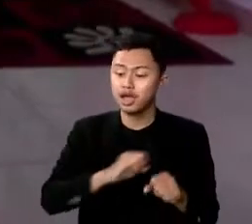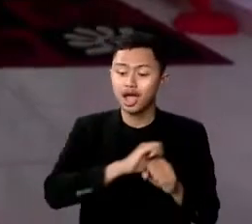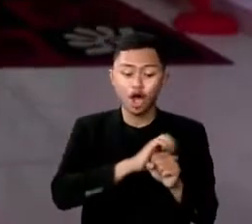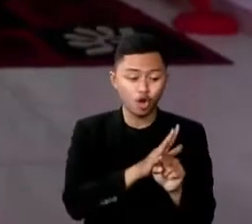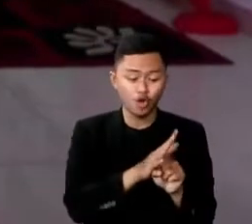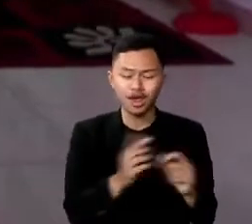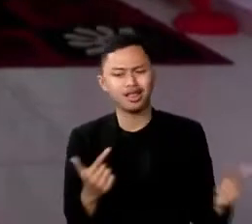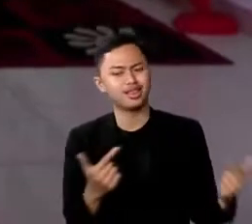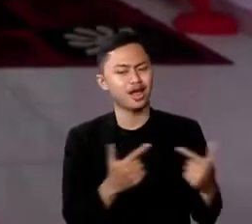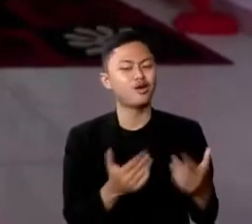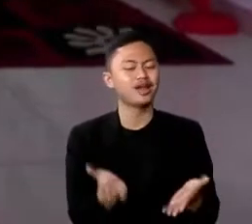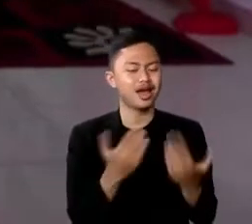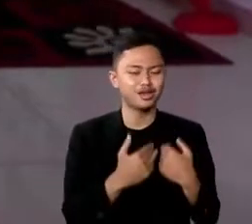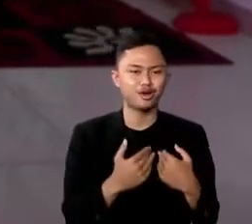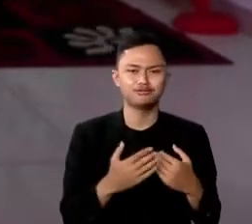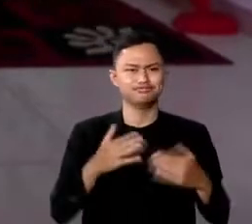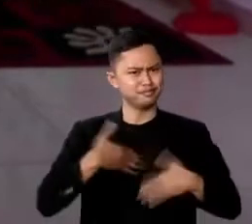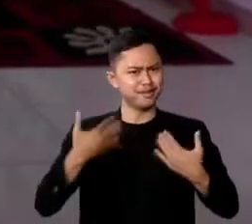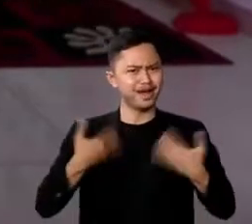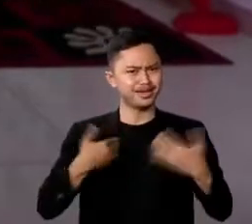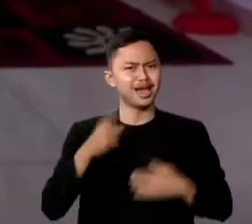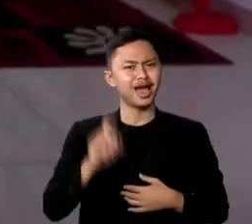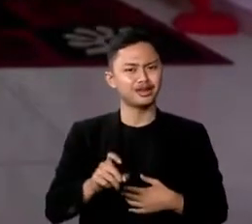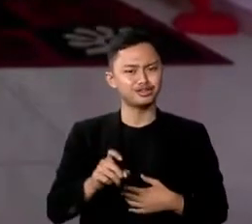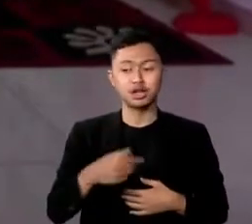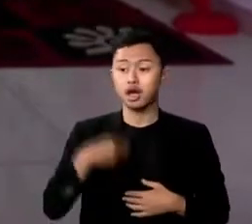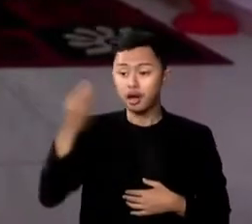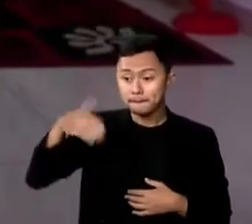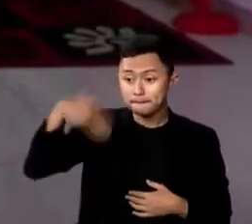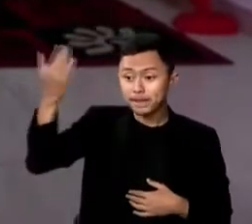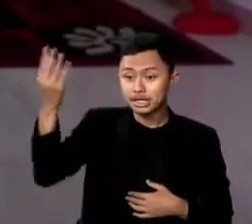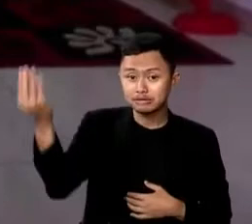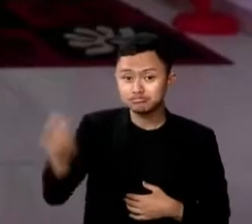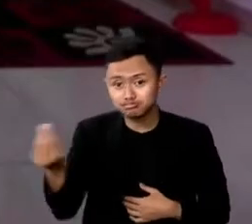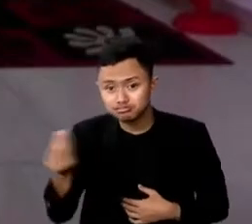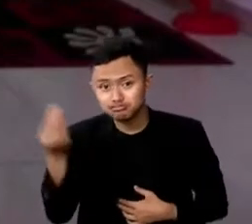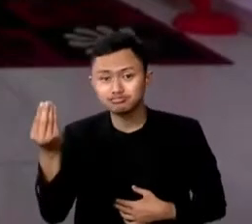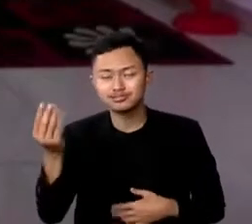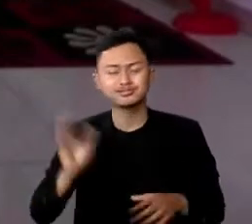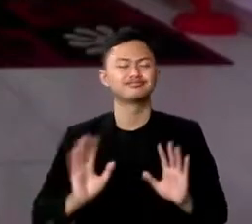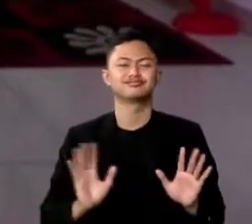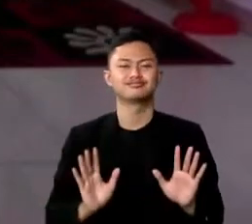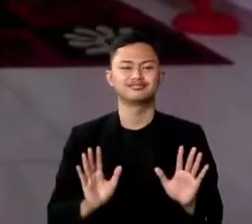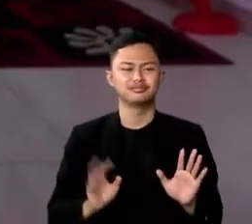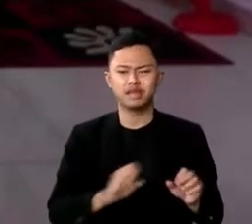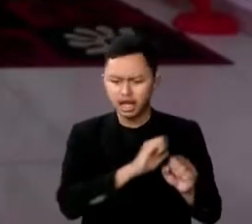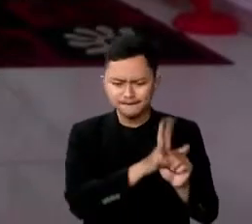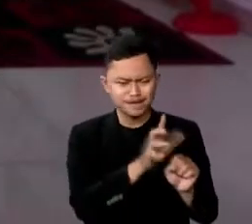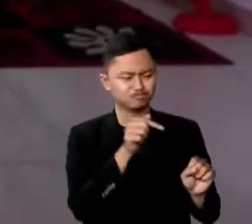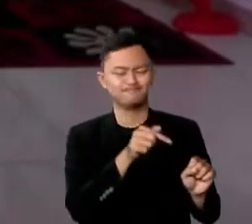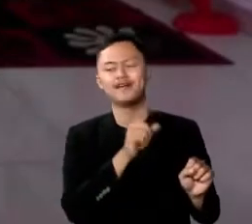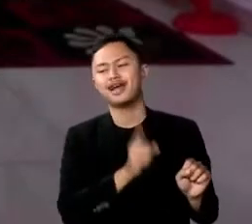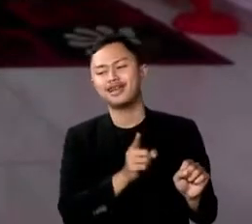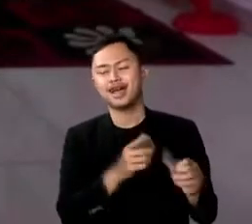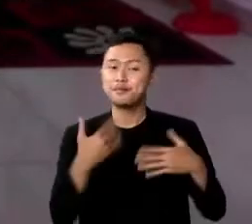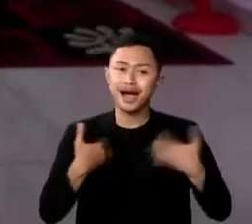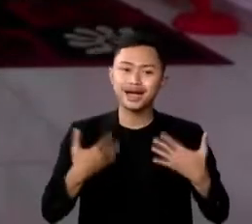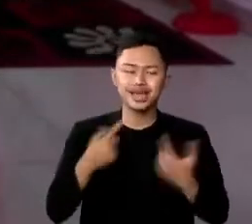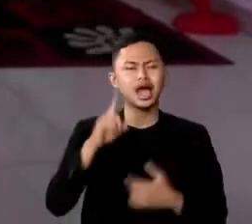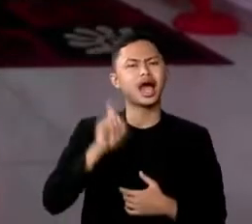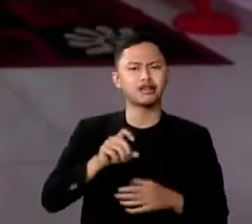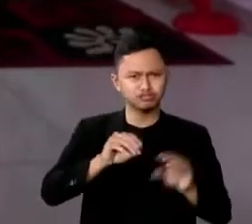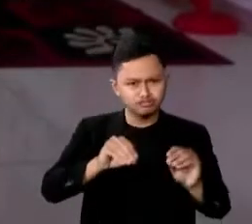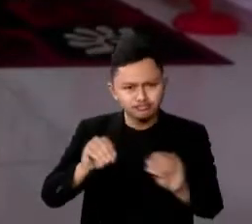usai tetap waspada tidak kemana-mana ini betul-betul nyata Lodi virus ini jadi